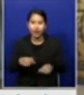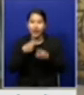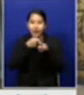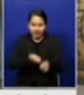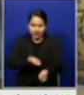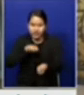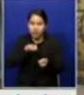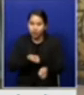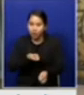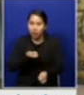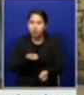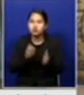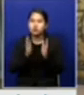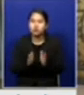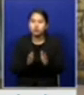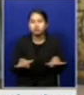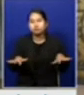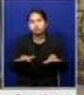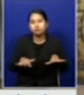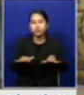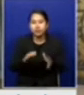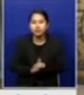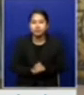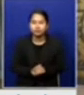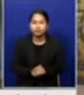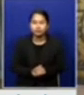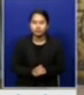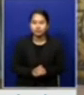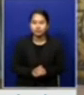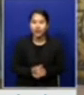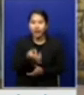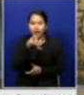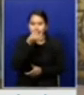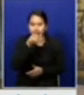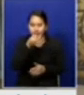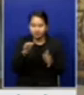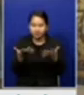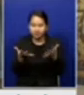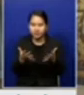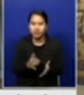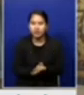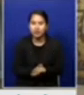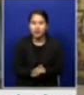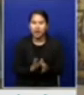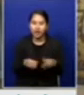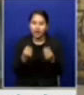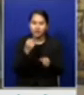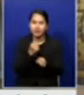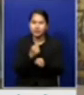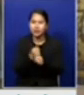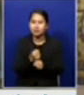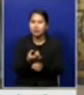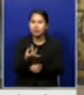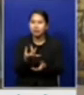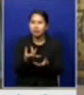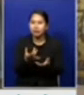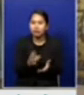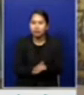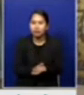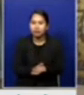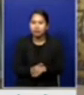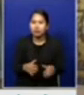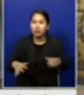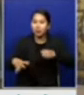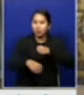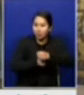ไม่มีอาชีพและจะให้เขาทำอะไรกินจะให้ไปปล้นไปฆ่าไปจี้เขาหรือก็เ